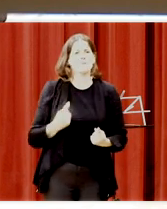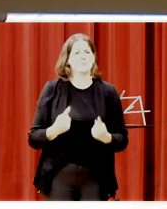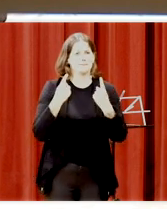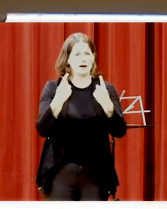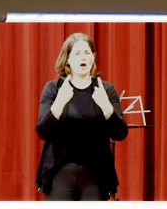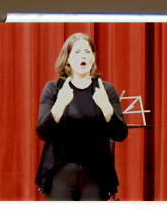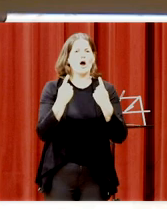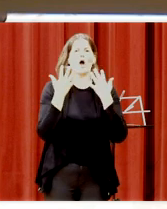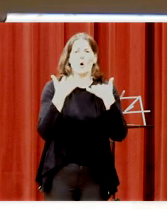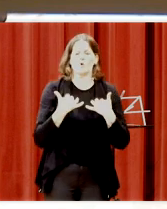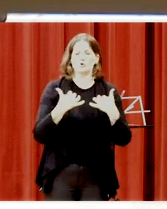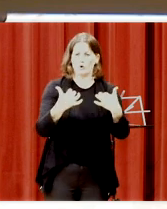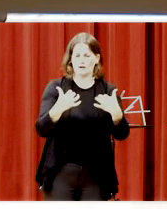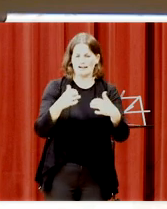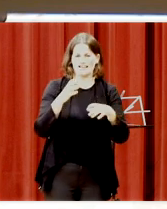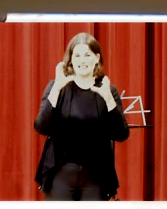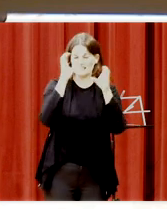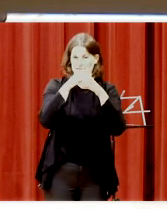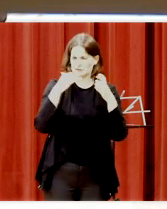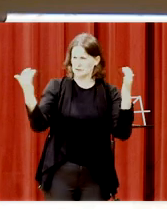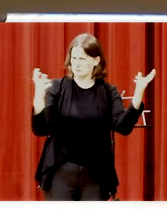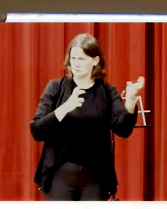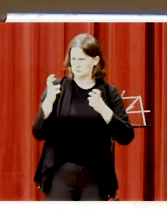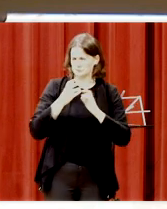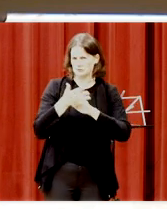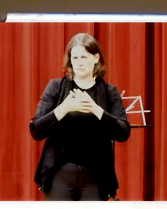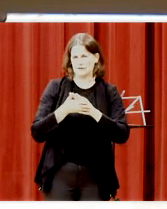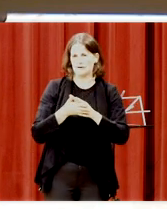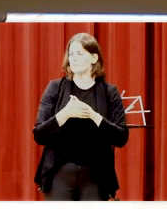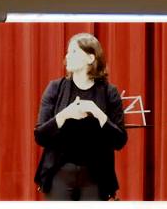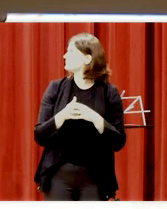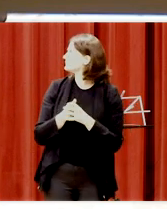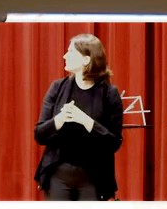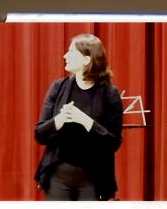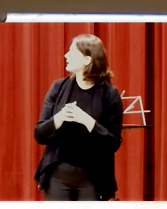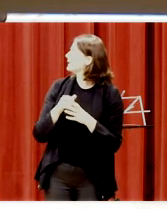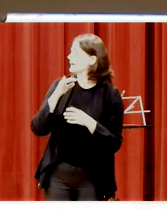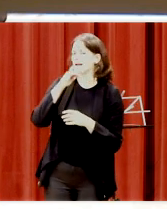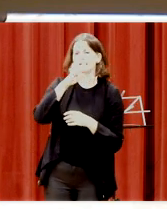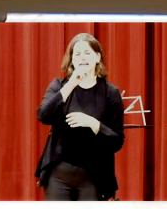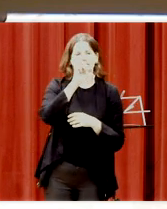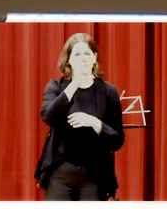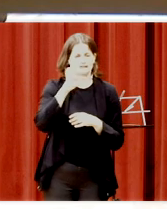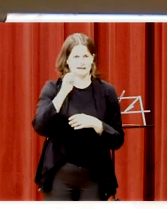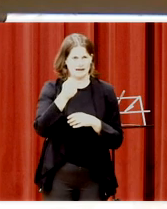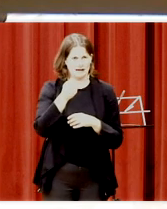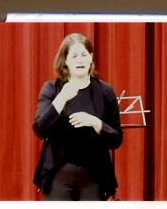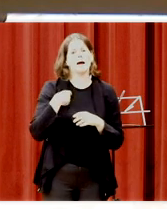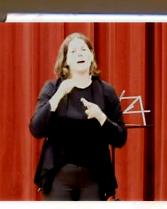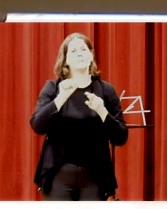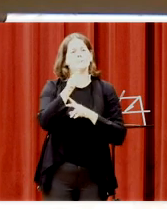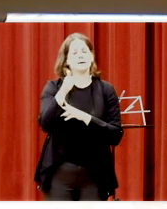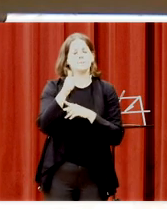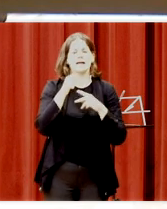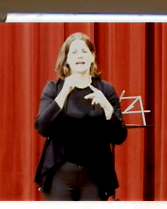es va fer i que d'alguna manera per llenguatge natural es podia d'alguna manera parlar l'home i la